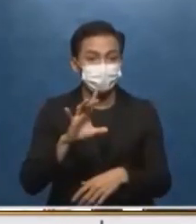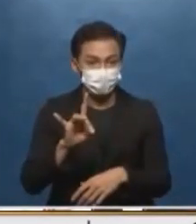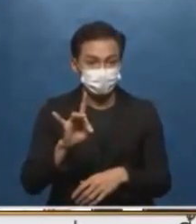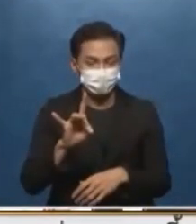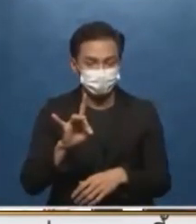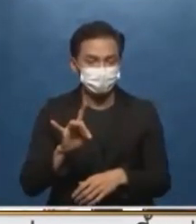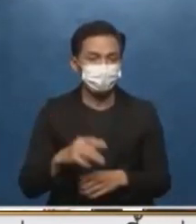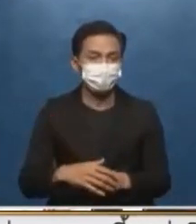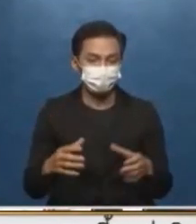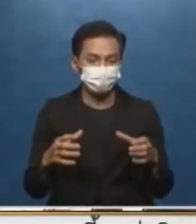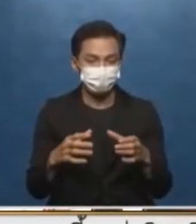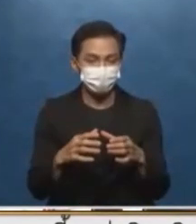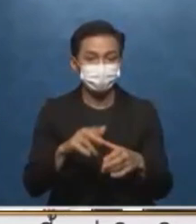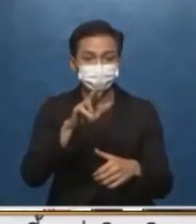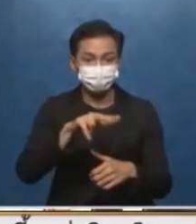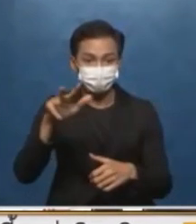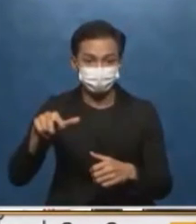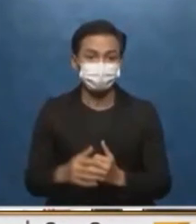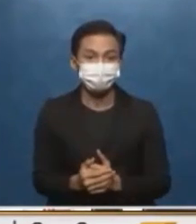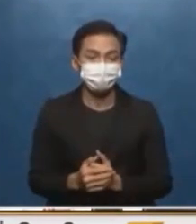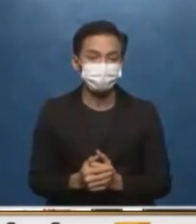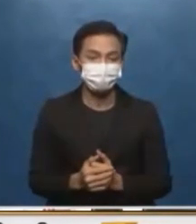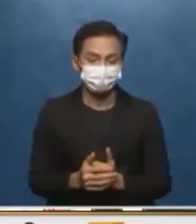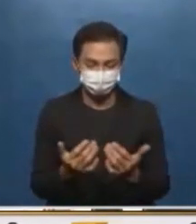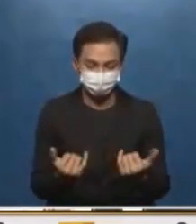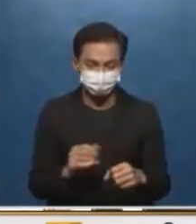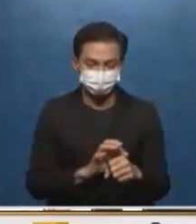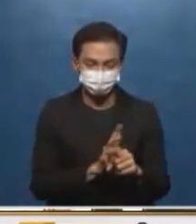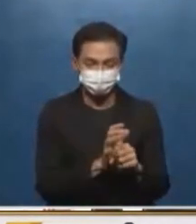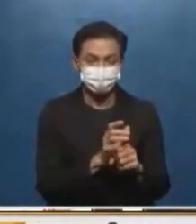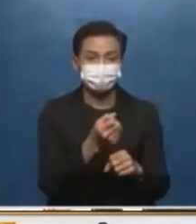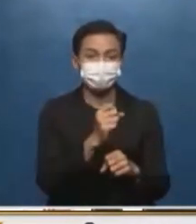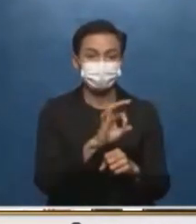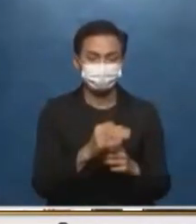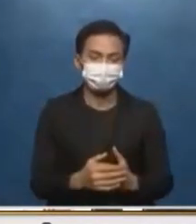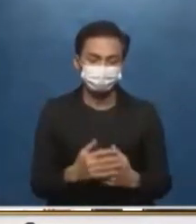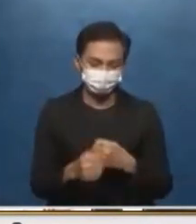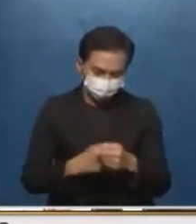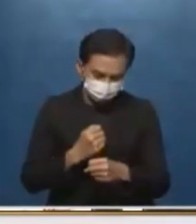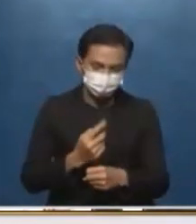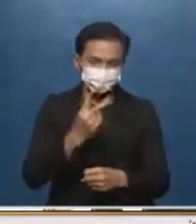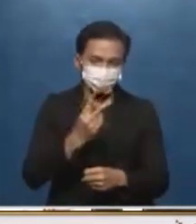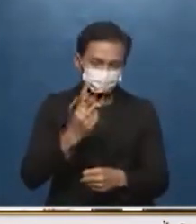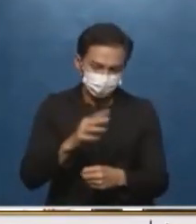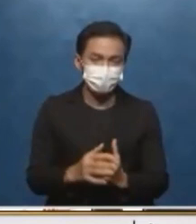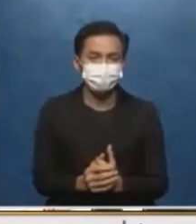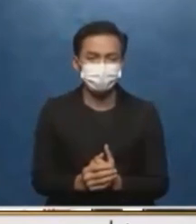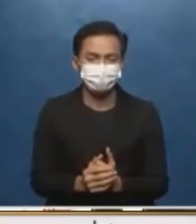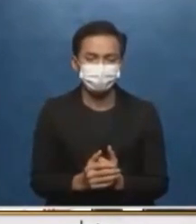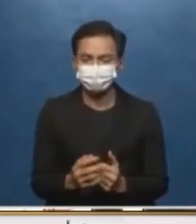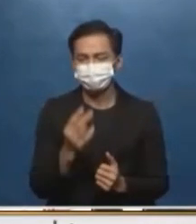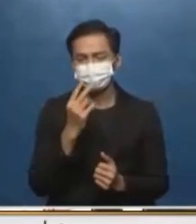ท่านประธานคะท่ามกลางการระบาดโรคโควิด-19 เกือบ2ปีเราได้เห็นความล้มเหลว